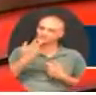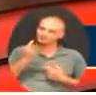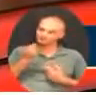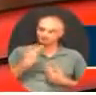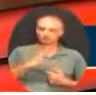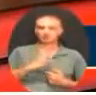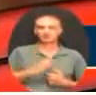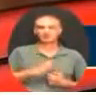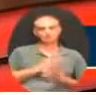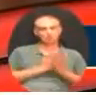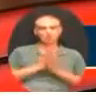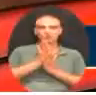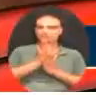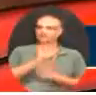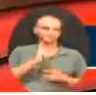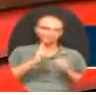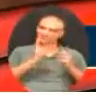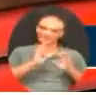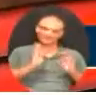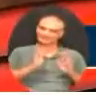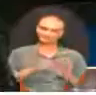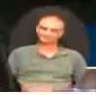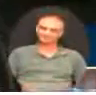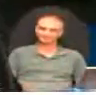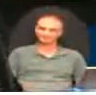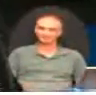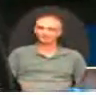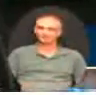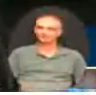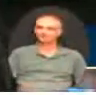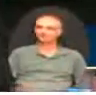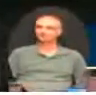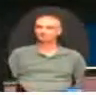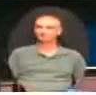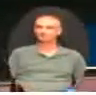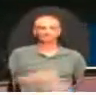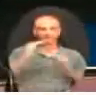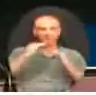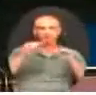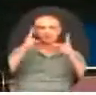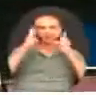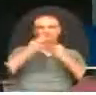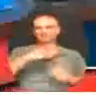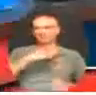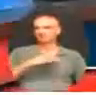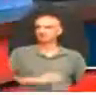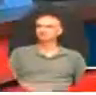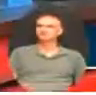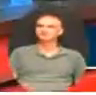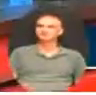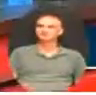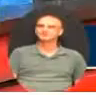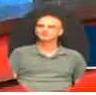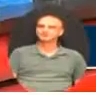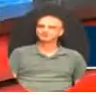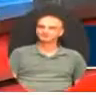קצת יותר הוגנים. לא, זה לא. אין מה לצפות. יש גבול לציפיות. לפעמים יש רעיונות לא מוצלחים.